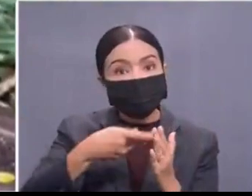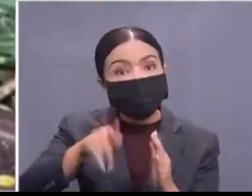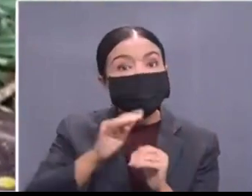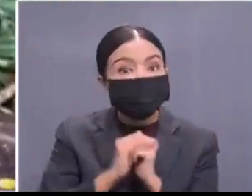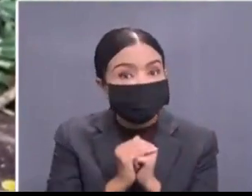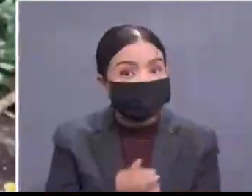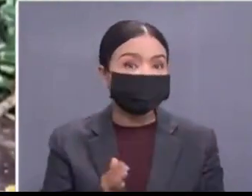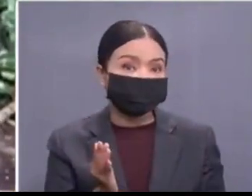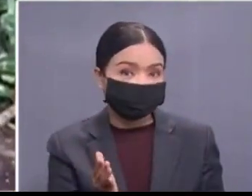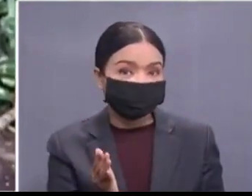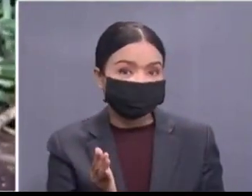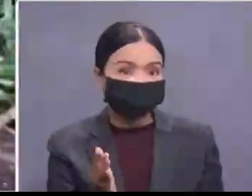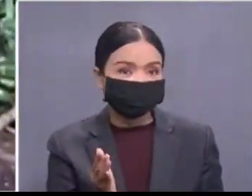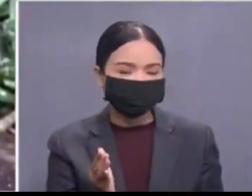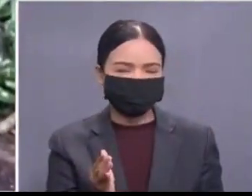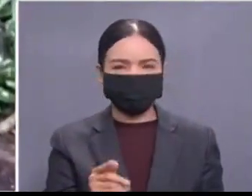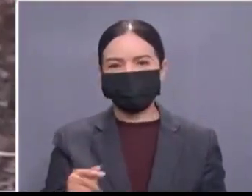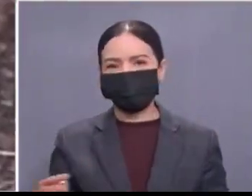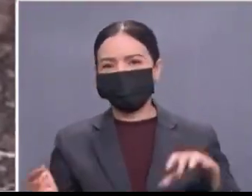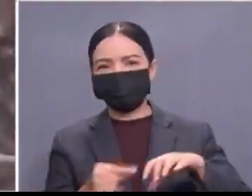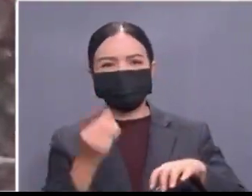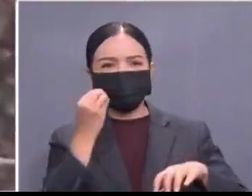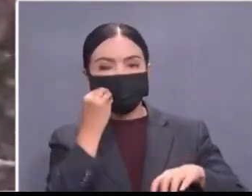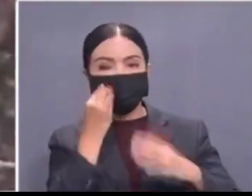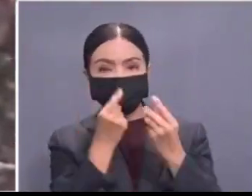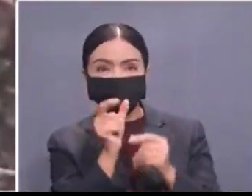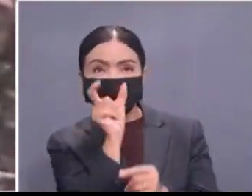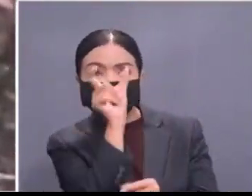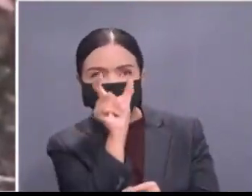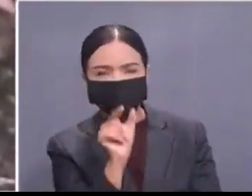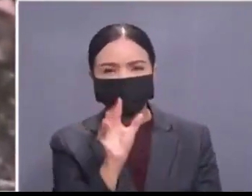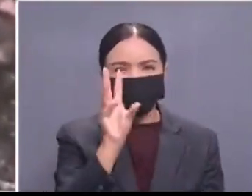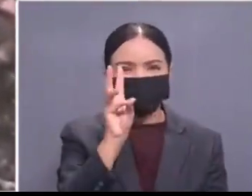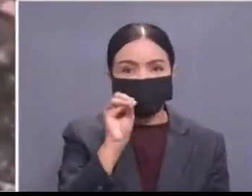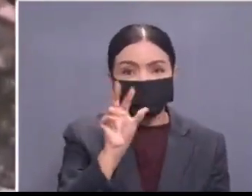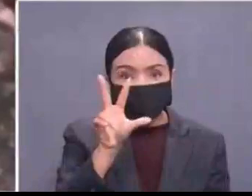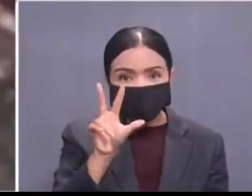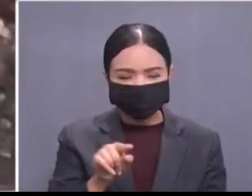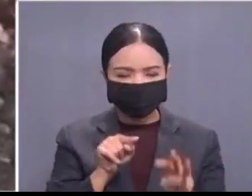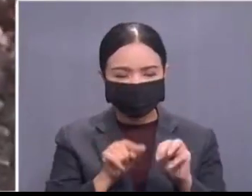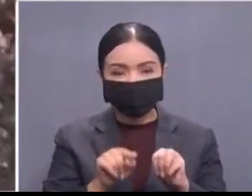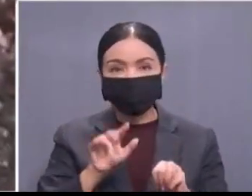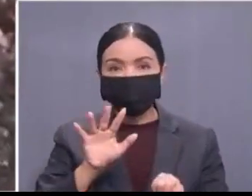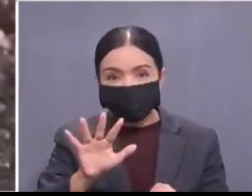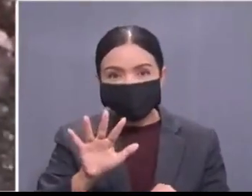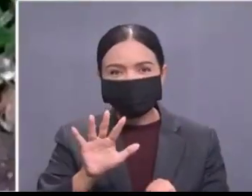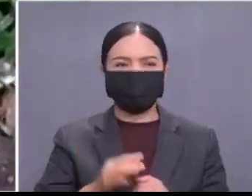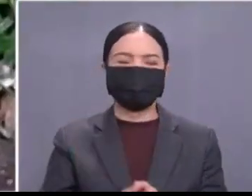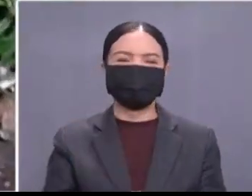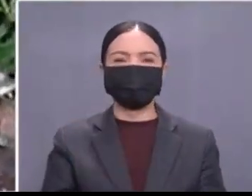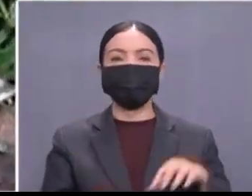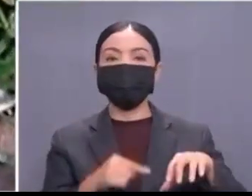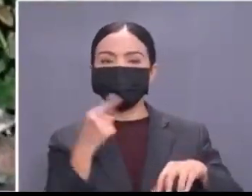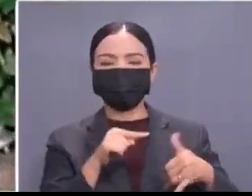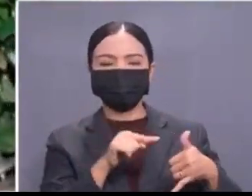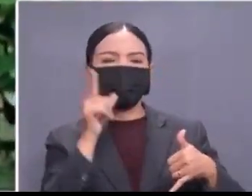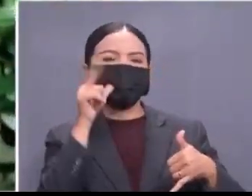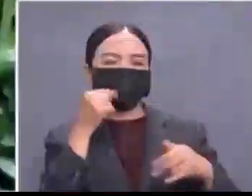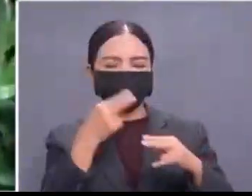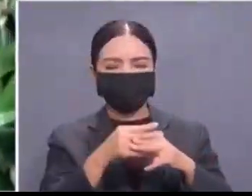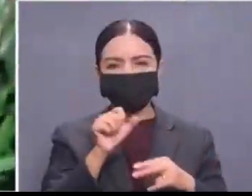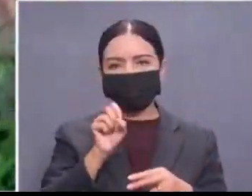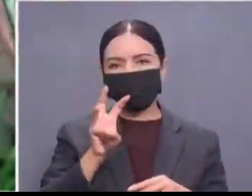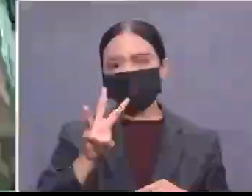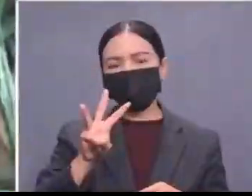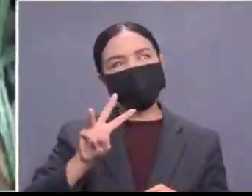นี่ชาวบ้านก็ไปที่บ้านเลขที่ 63นะครับหมู่ 5นะฮะของคุณคุณแม่สงวนก็แล้ว